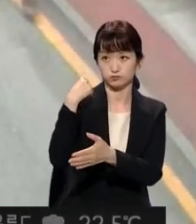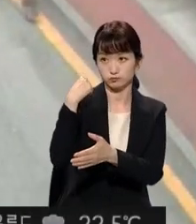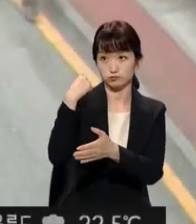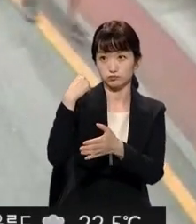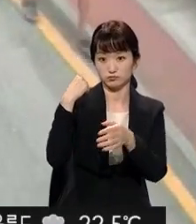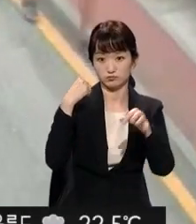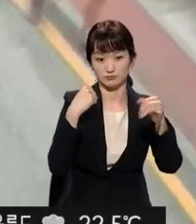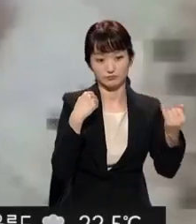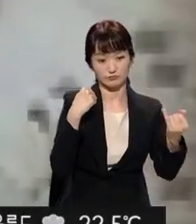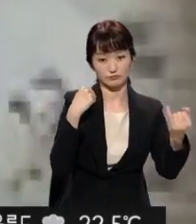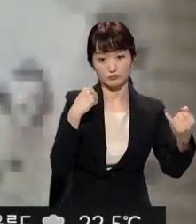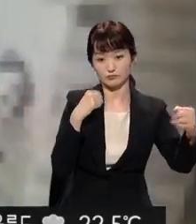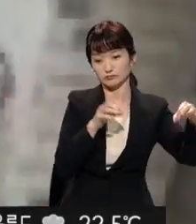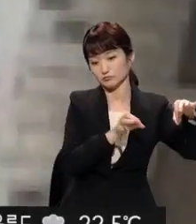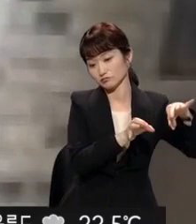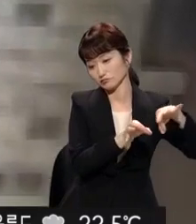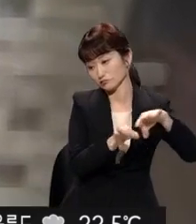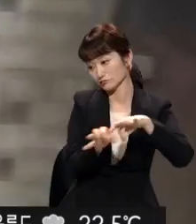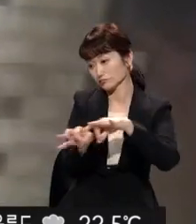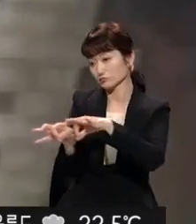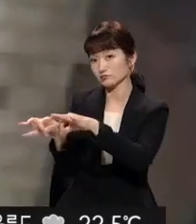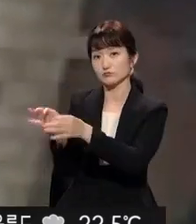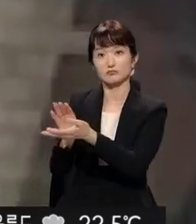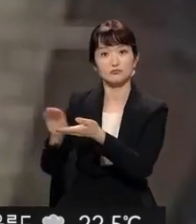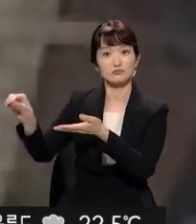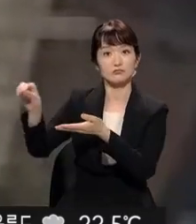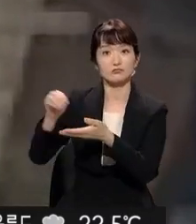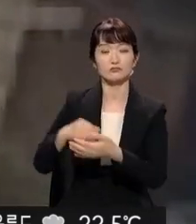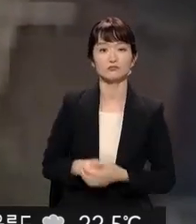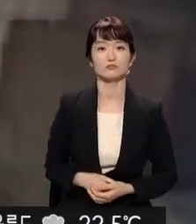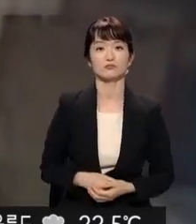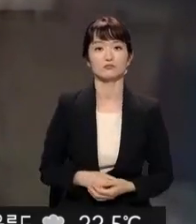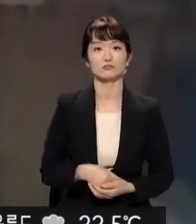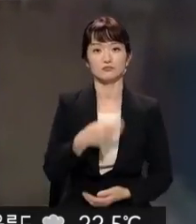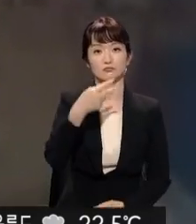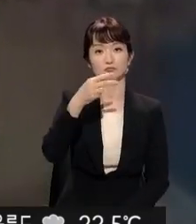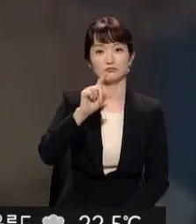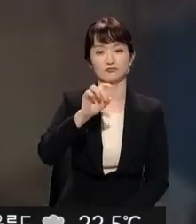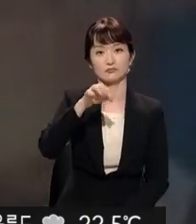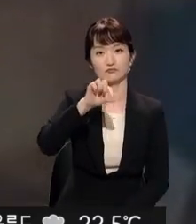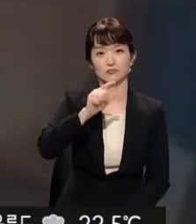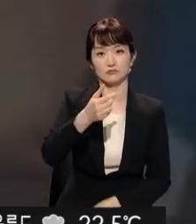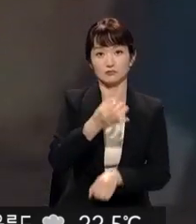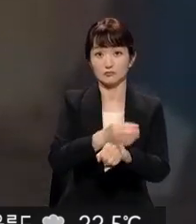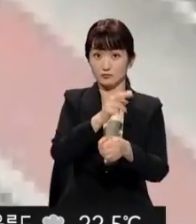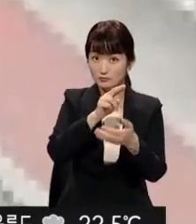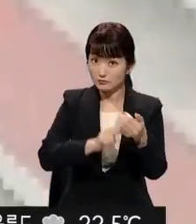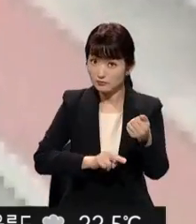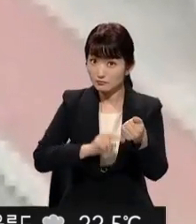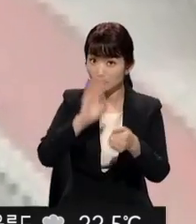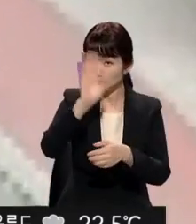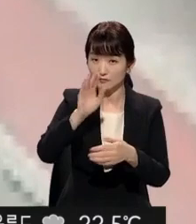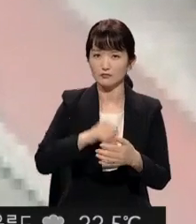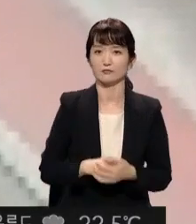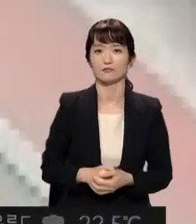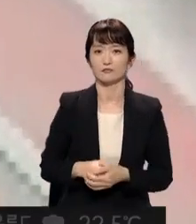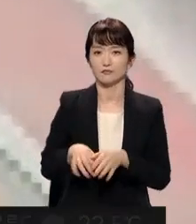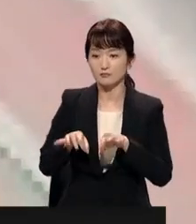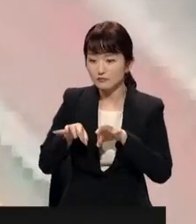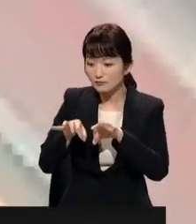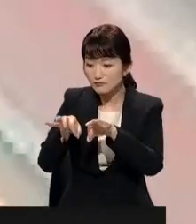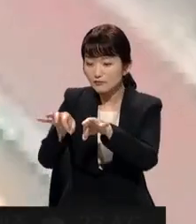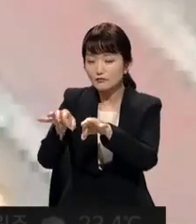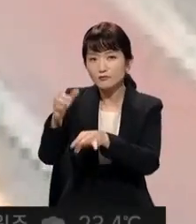들쳐업고 여성과 함께 퇴장합니다. 아, 당근 거래 했나 보다라면 좋겠지만 아닙니다. 저 유모차의